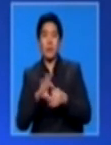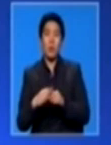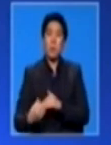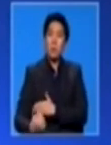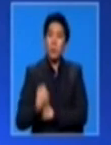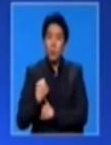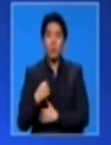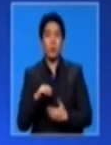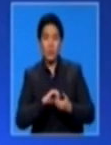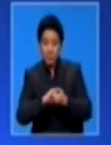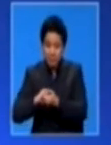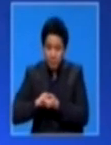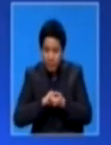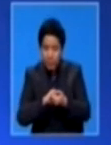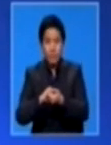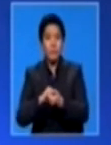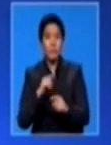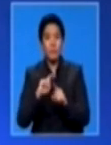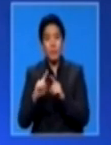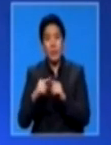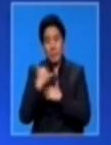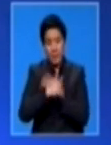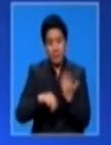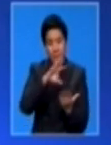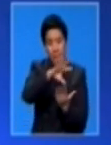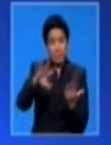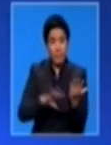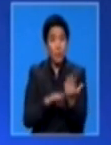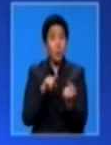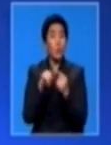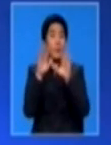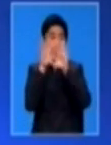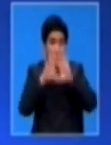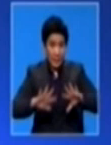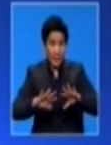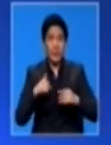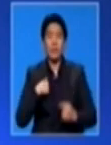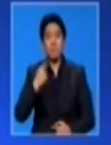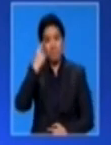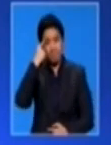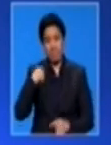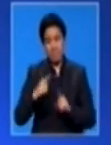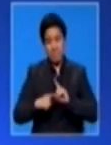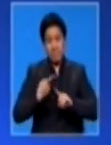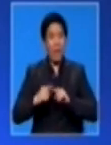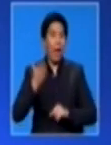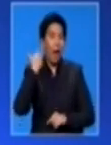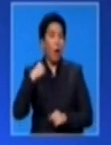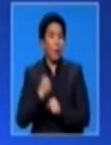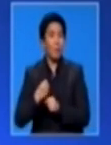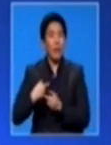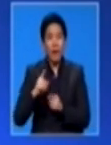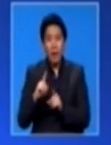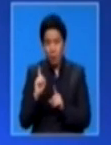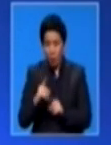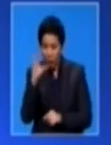ความสัมพันธ์ความร่วมมือกับประเทศเพื่อนบ้านและประชาคมเศรษฐกิจอาเซียนแล้วเรามีพันธมิตรเดิมอยู่แล้วนะครับเราก็ต้อง